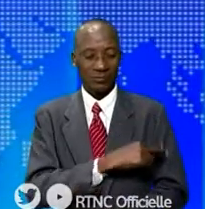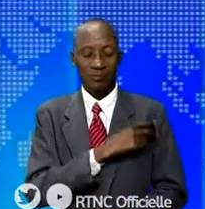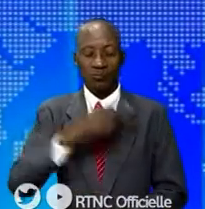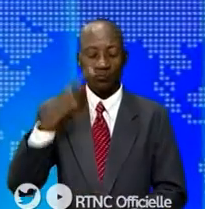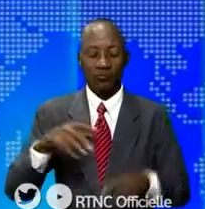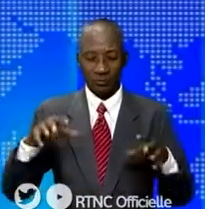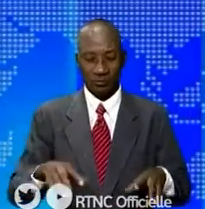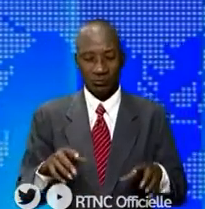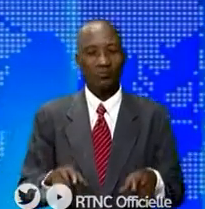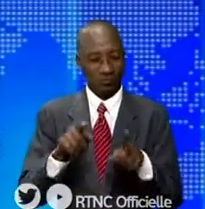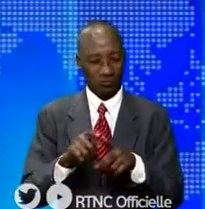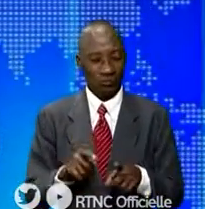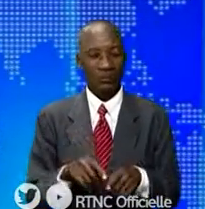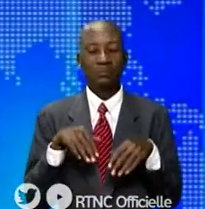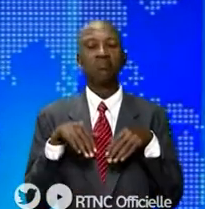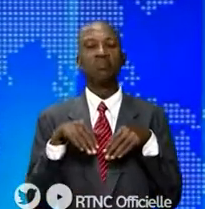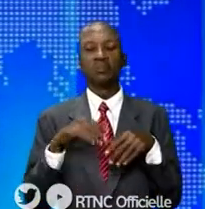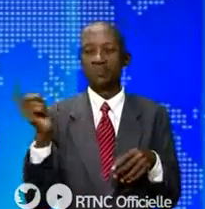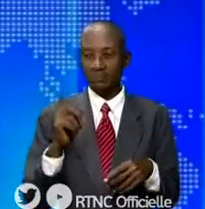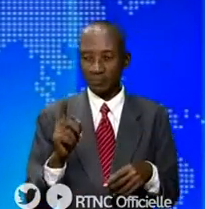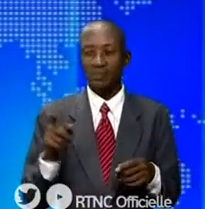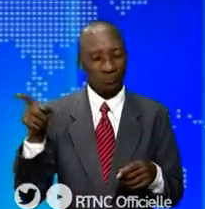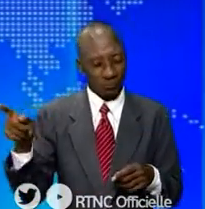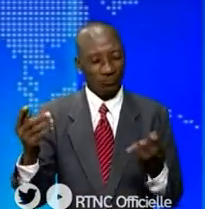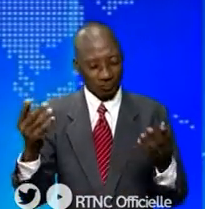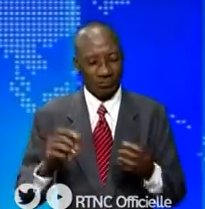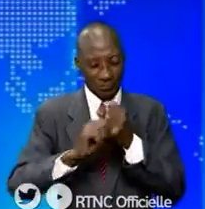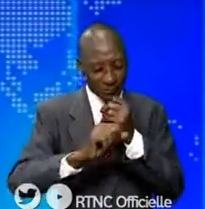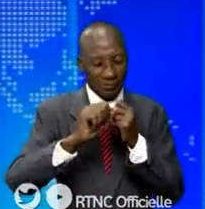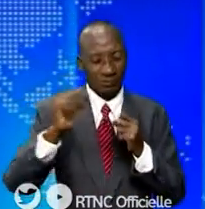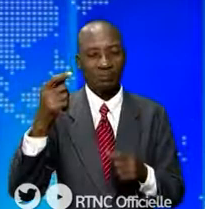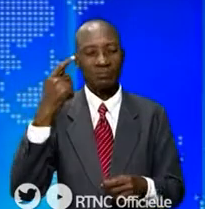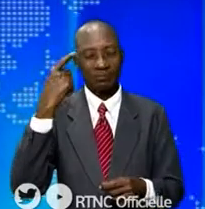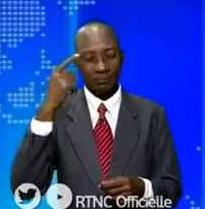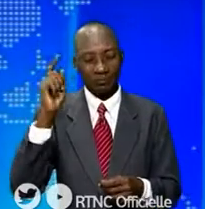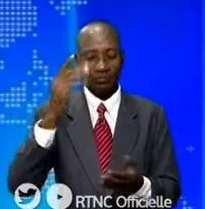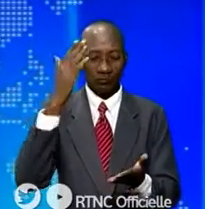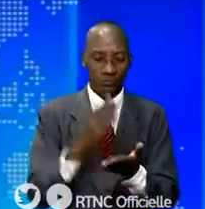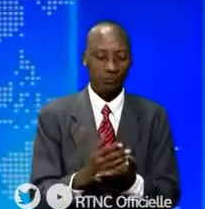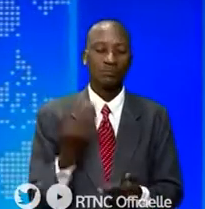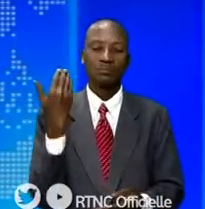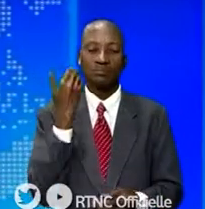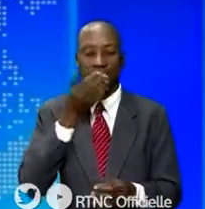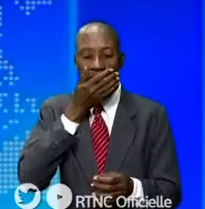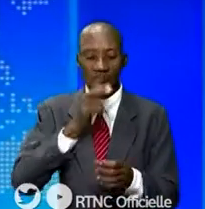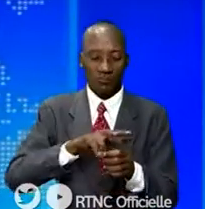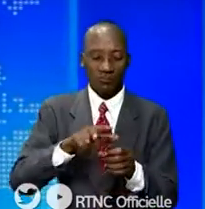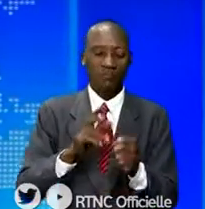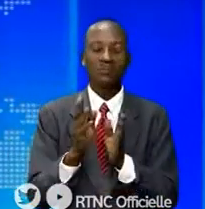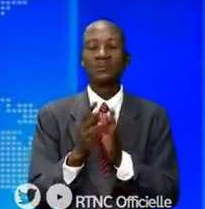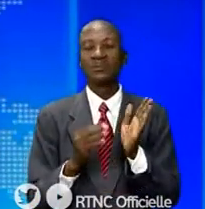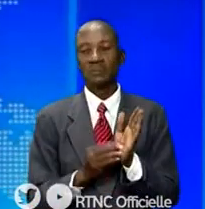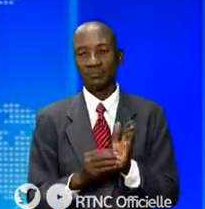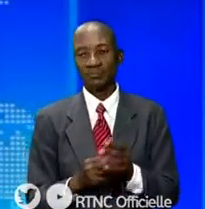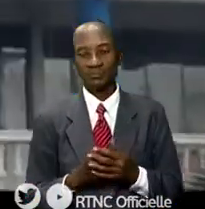restée à côté, elle vient d'investir les communes de Limété de Kalamu pour lutter justement contre le Covid. Joli Kitoumoua pour